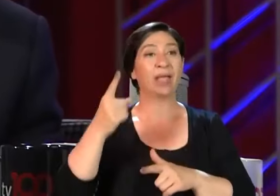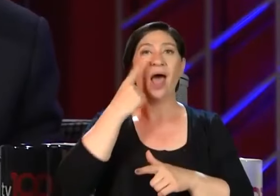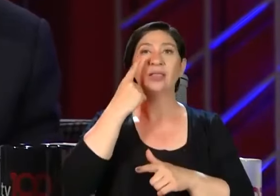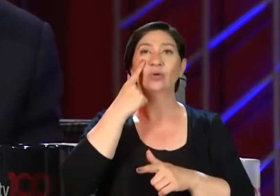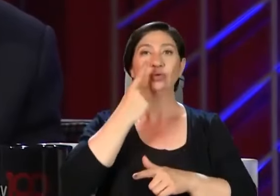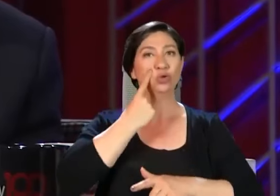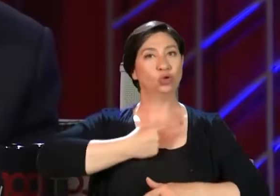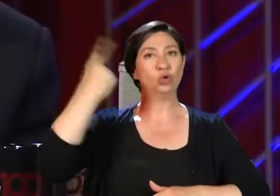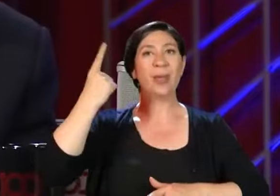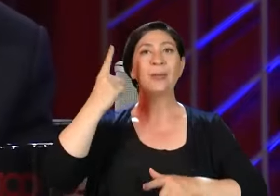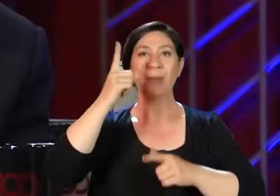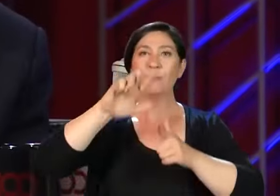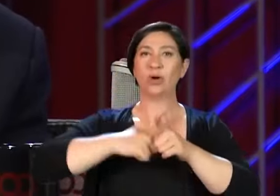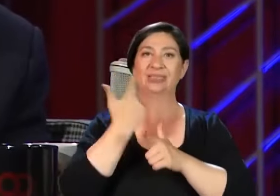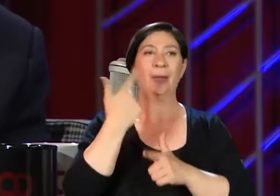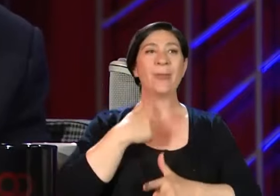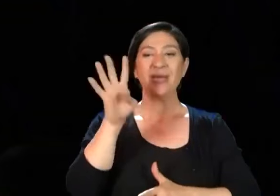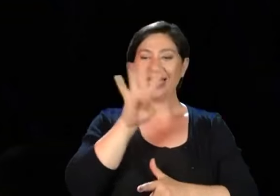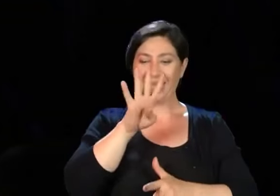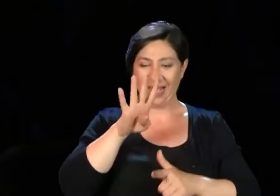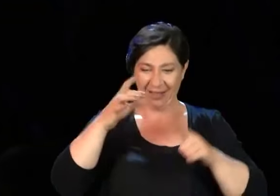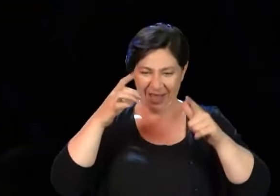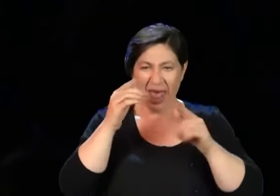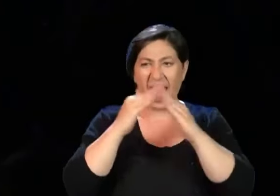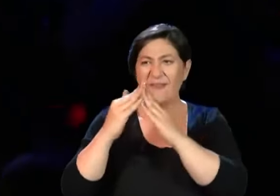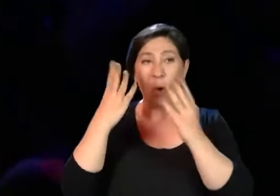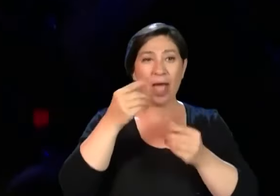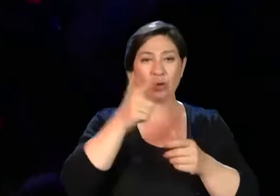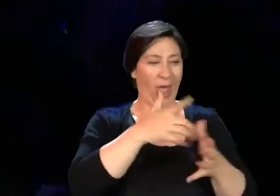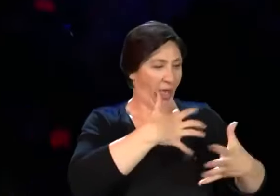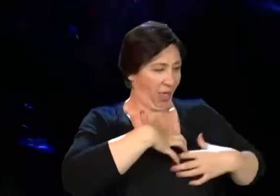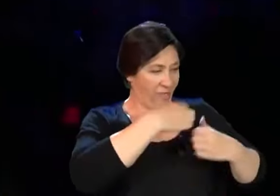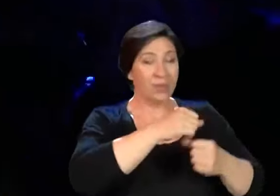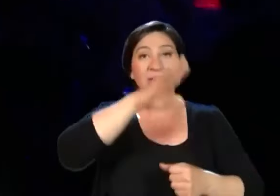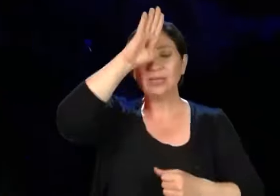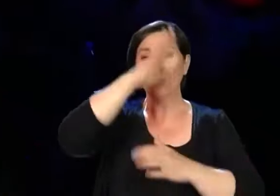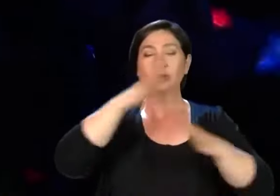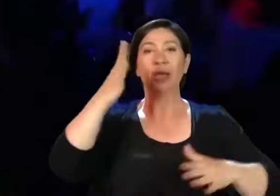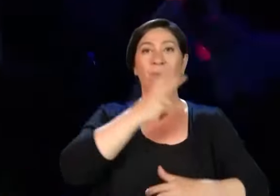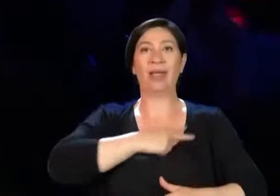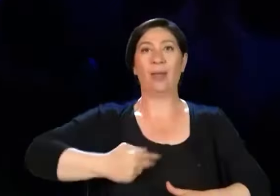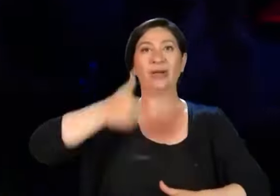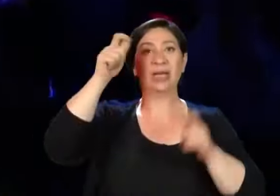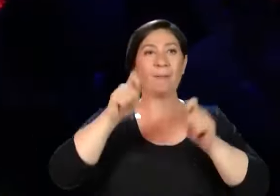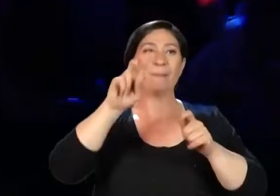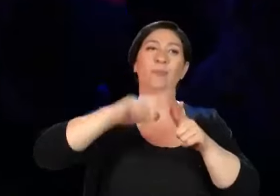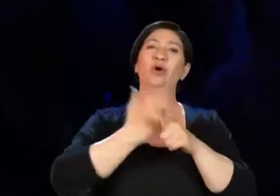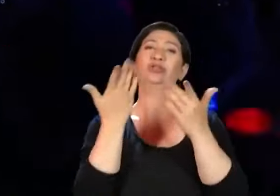Atatürk Cumhuriyeti'nin bir projesi. Beni 40 haneli köyden alıp İstanbul Büyükşehir Belediye Başkanı yapan bir